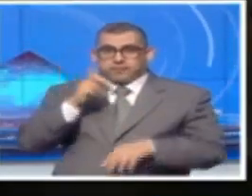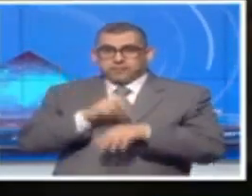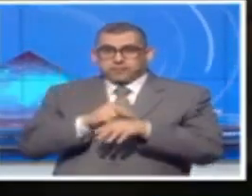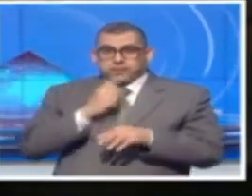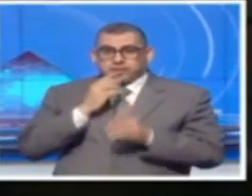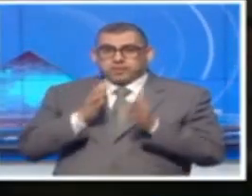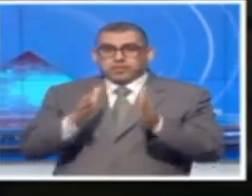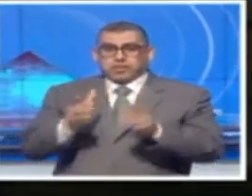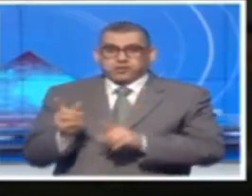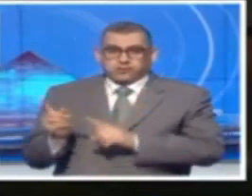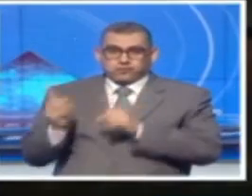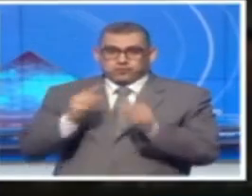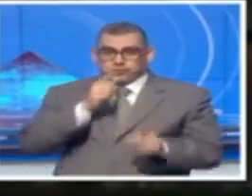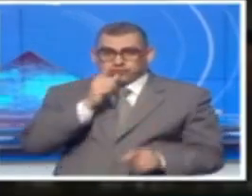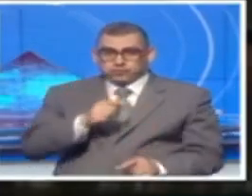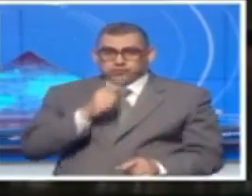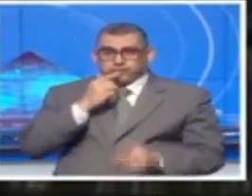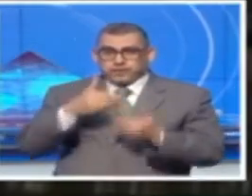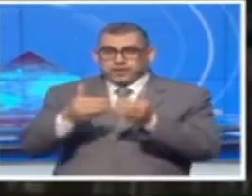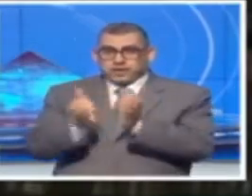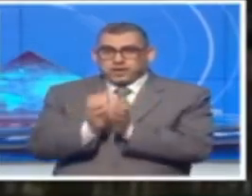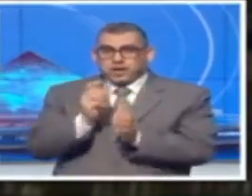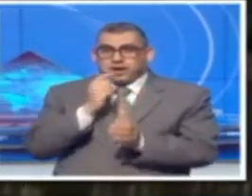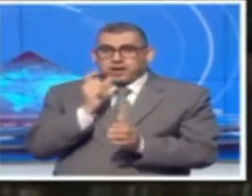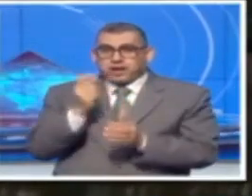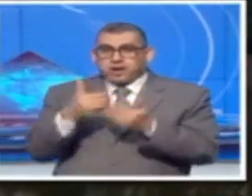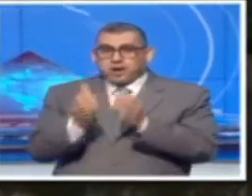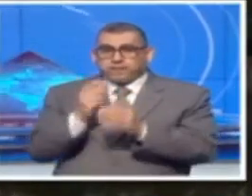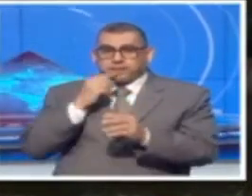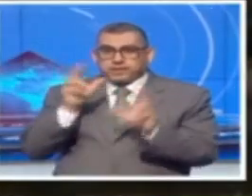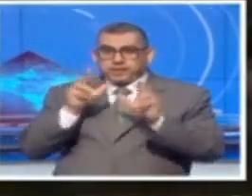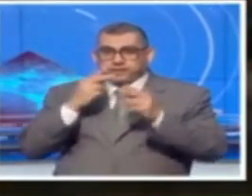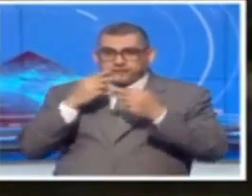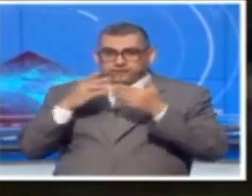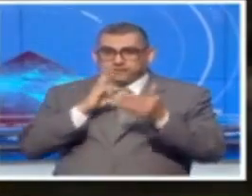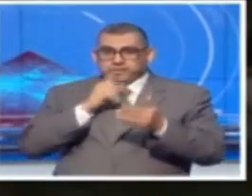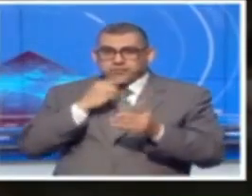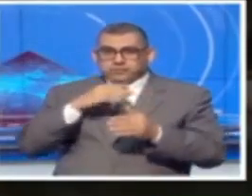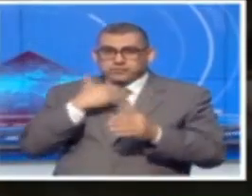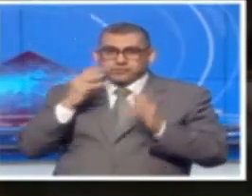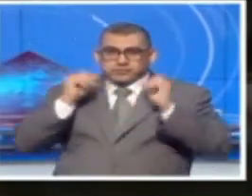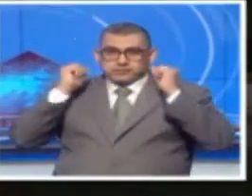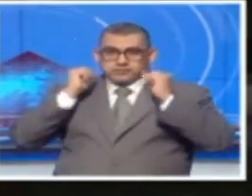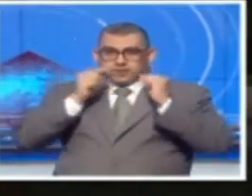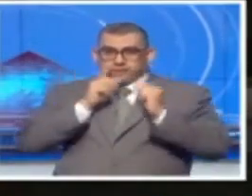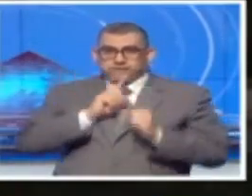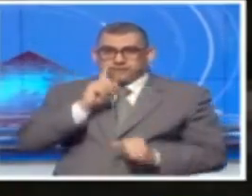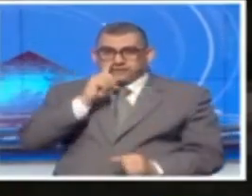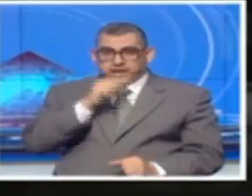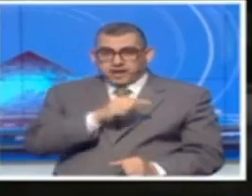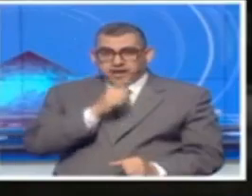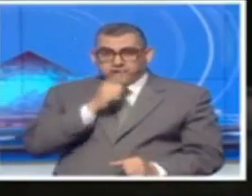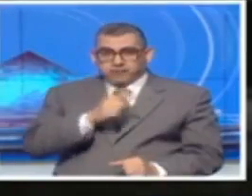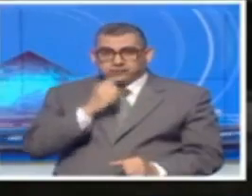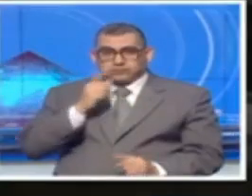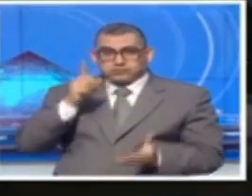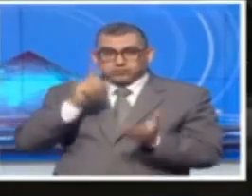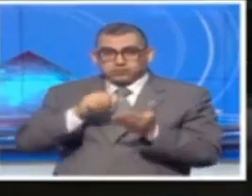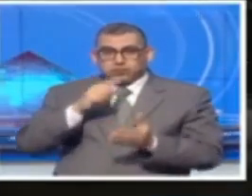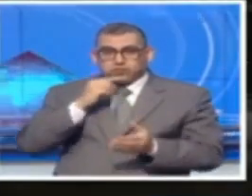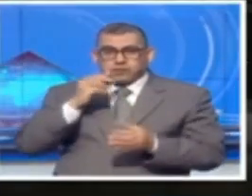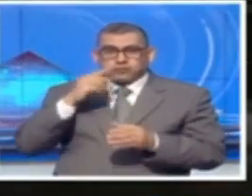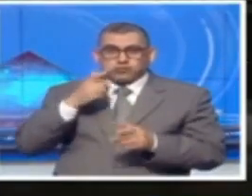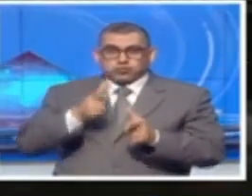لأزمة صحية. وذكرت نقابة المهن التمثيلية أن تشييع جنازة الفنان الراحل سوف